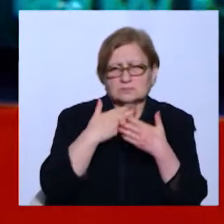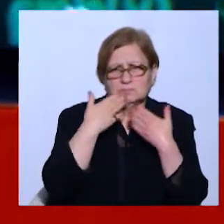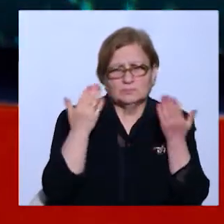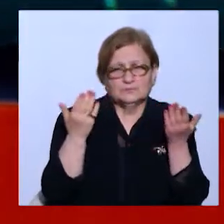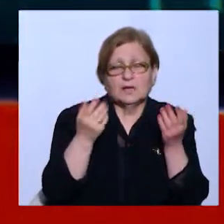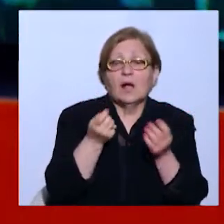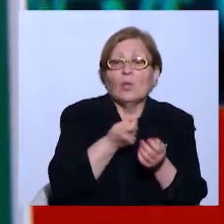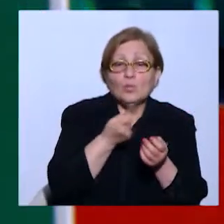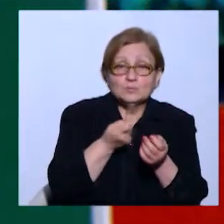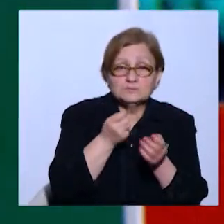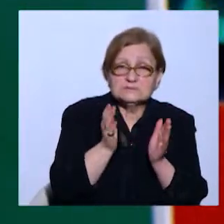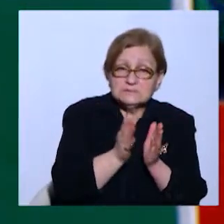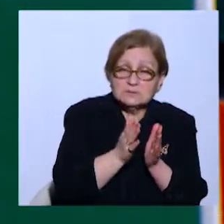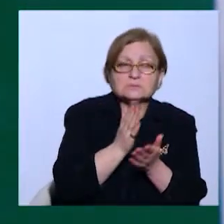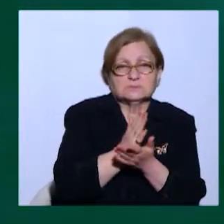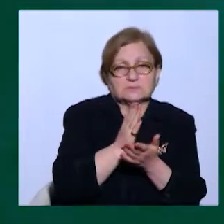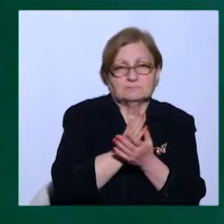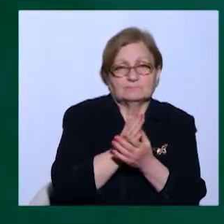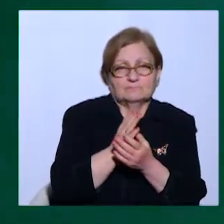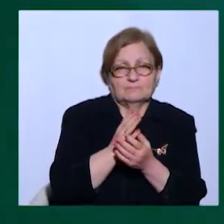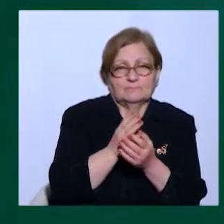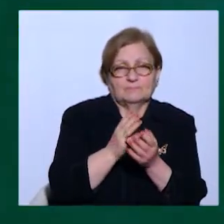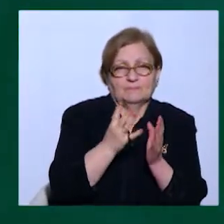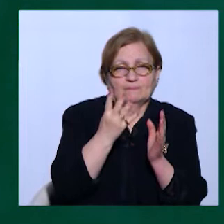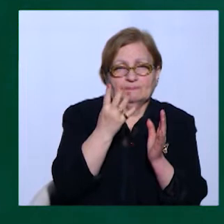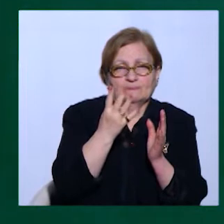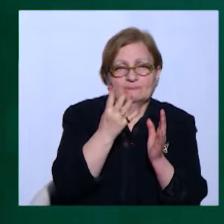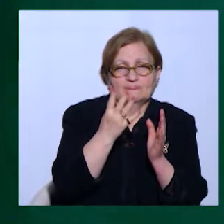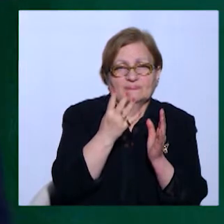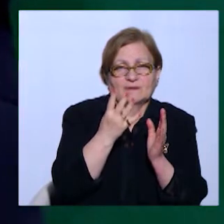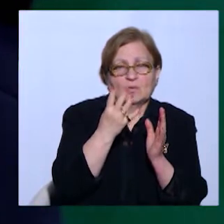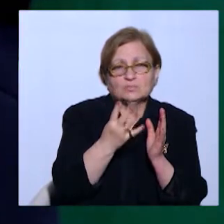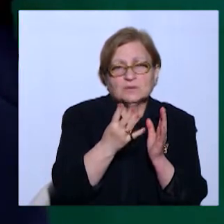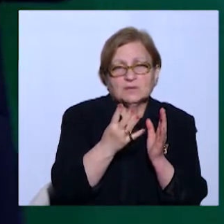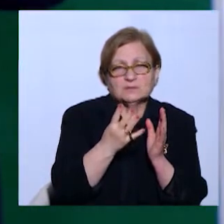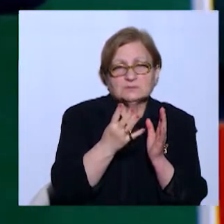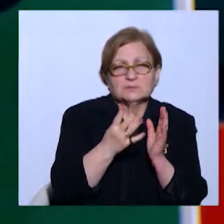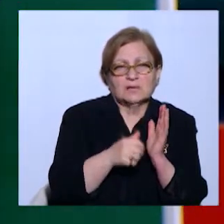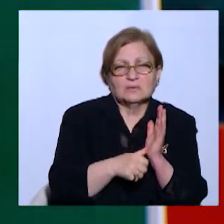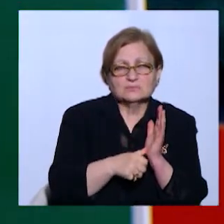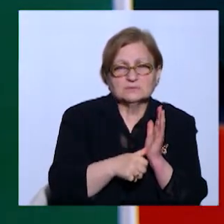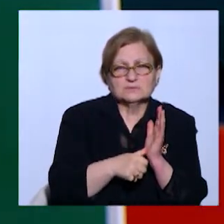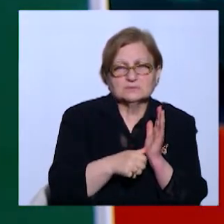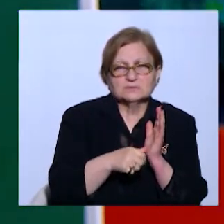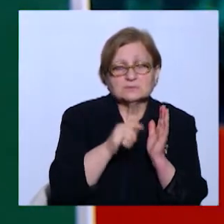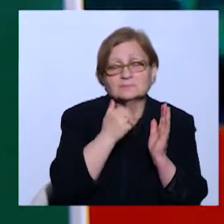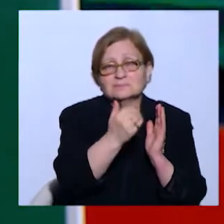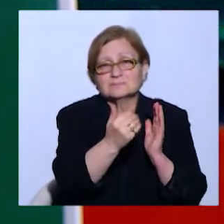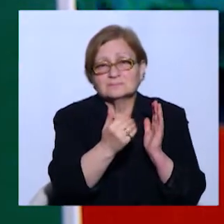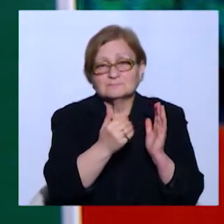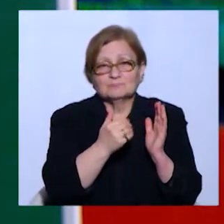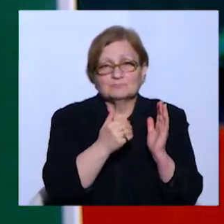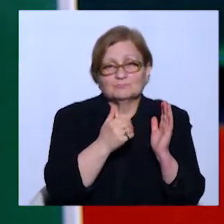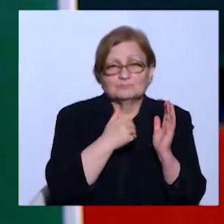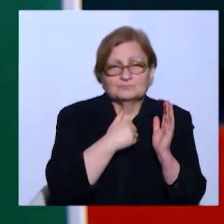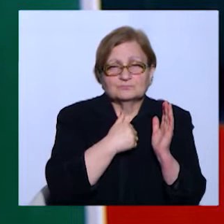კი. აი ახლა უყურეთ 4 და 9-ის 6-ის შემთხვევაში, რატომ ვამახვილებ მე ამაზე ყურადღებას? მთელი